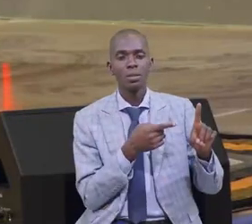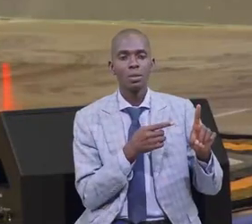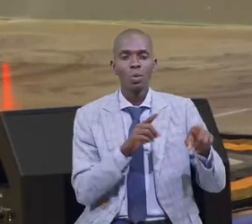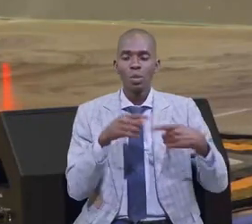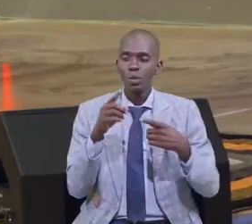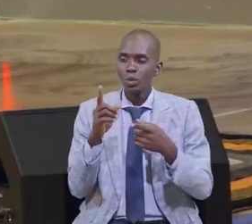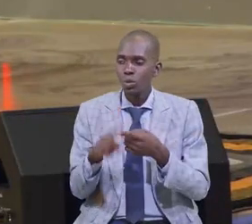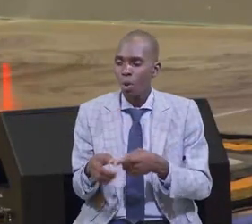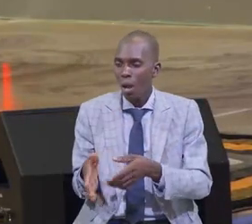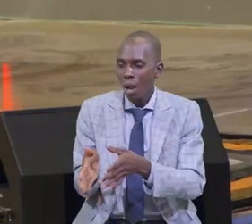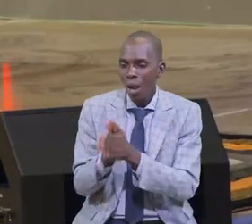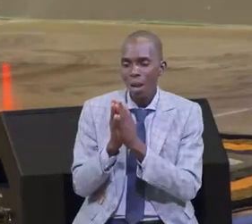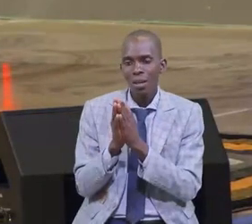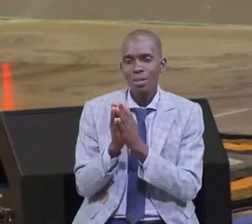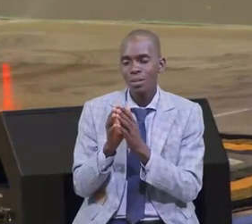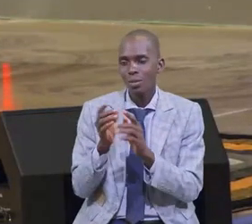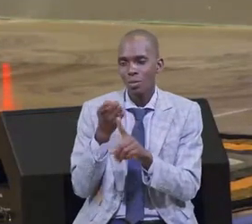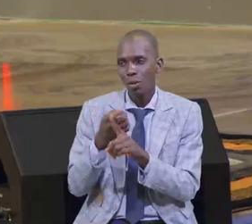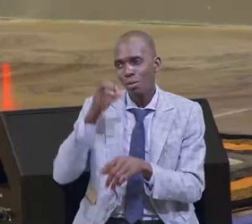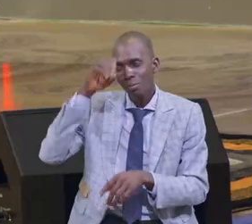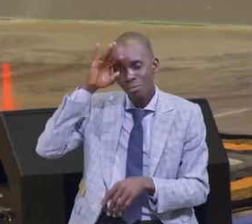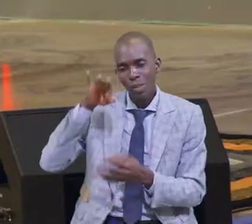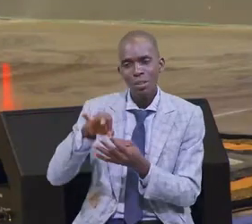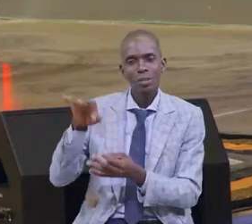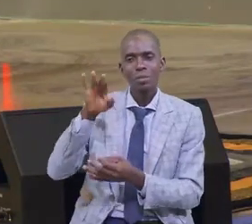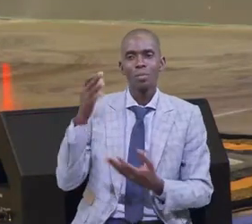Tu étais allé consulter